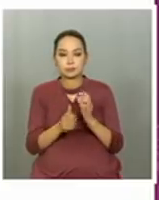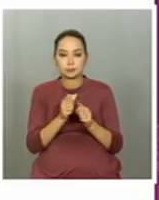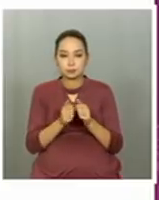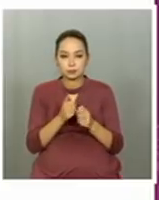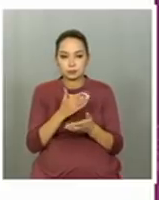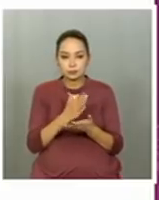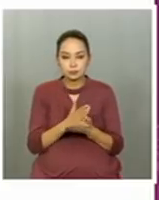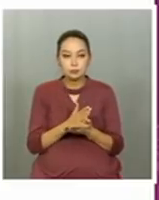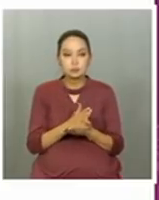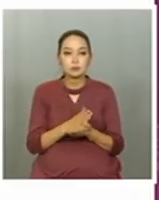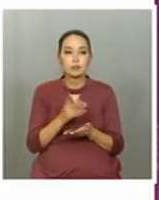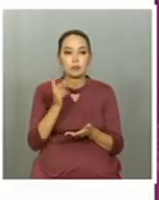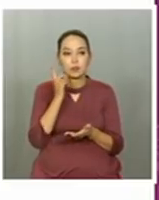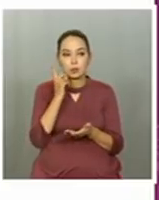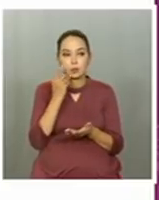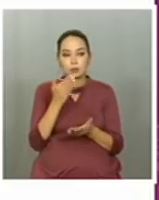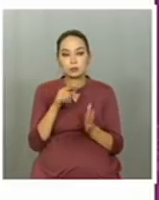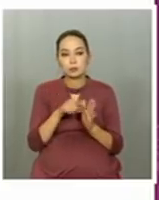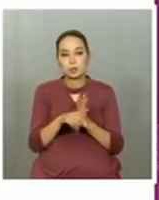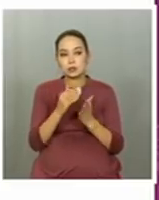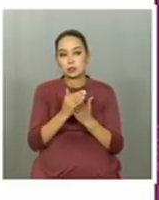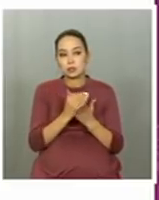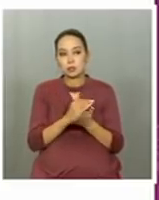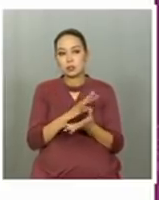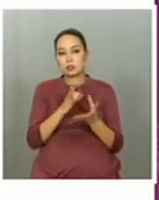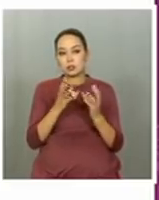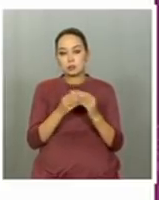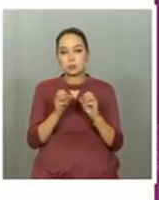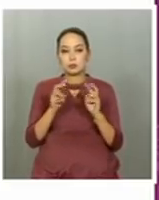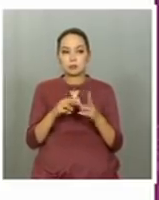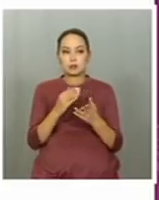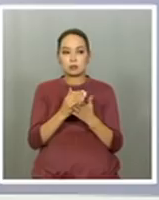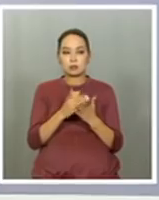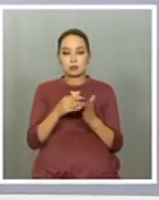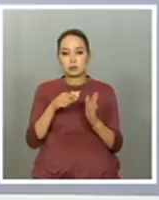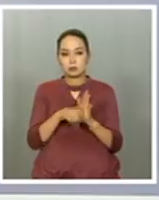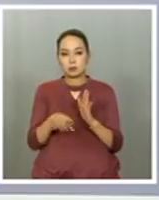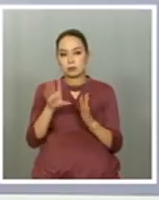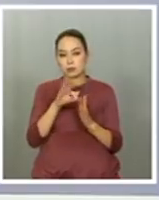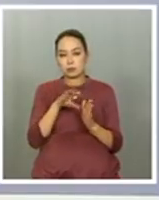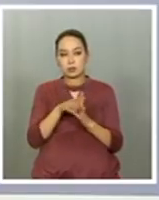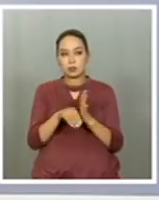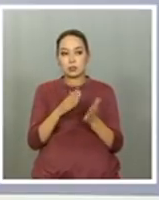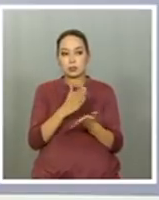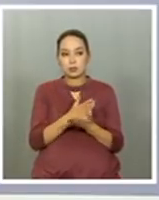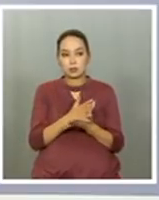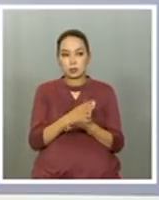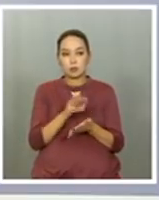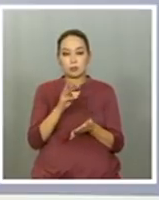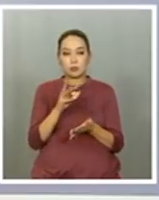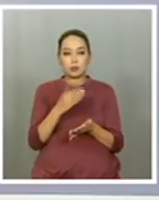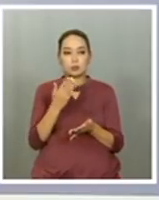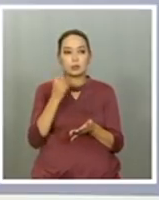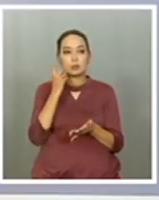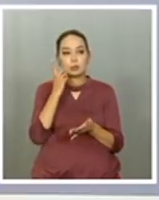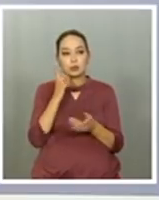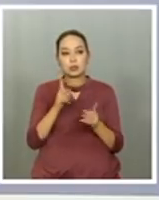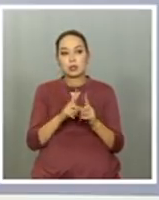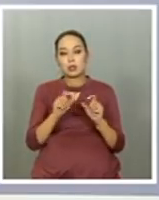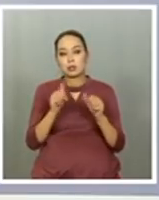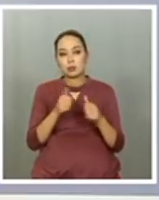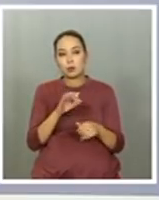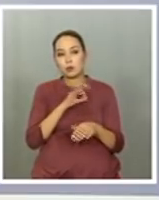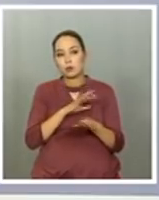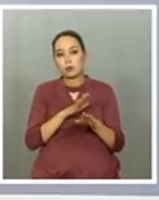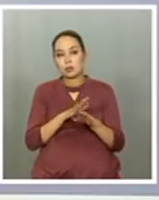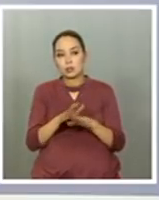Мобильді қосымшалар мобильді құрылғыларға арналған бағдарламалық жасақтамалар. Мобильді қосымшалар арқылы қолданушылар